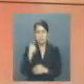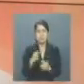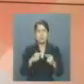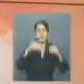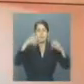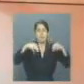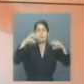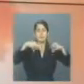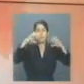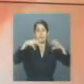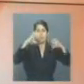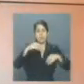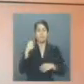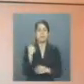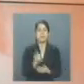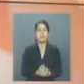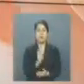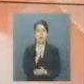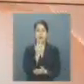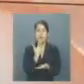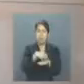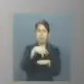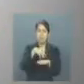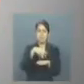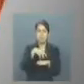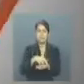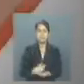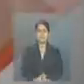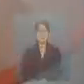นื่องติดตามรายงานจากคุณอัคเดชวัฒนาบรรจงกุลครับ